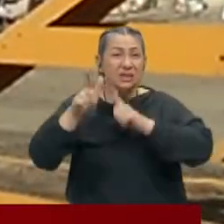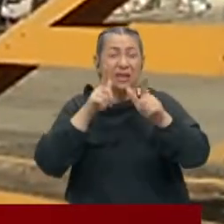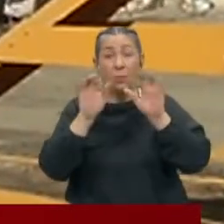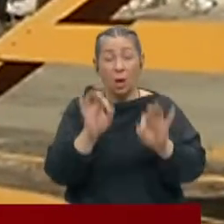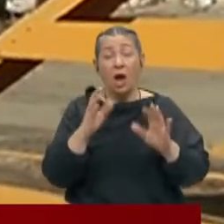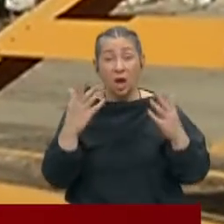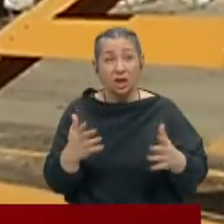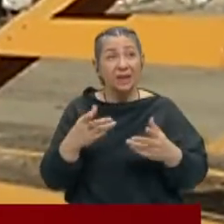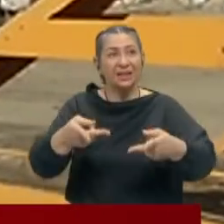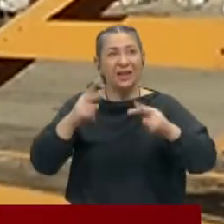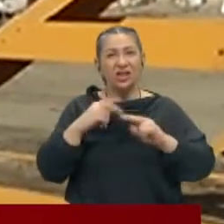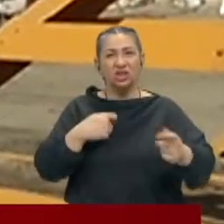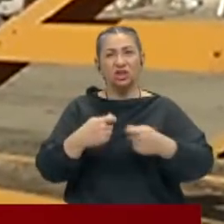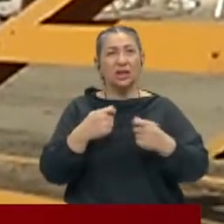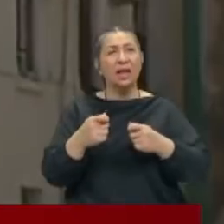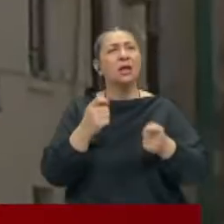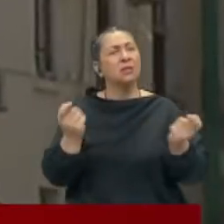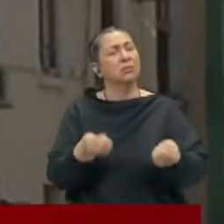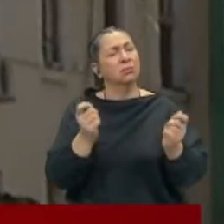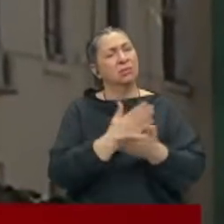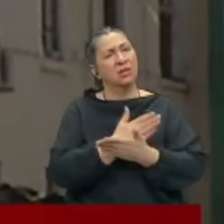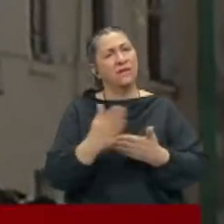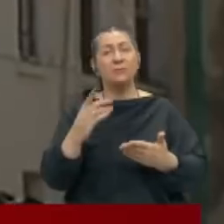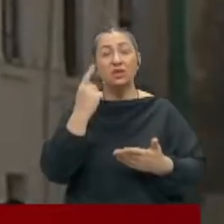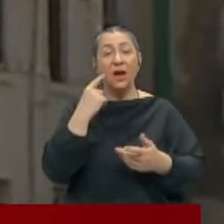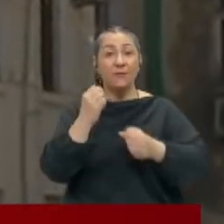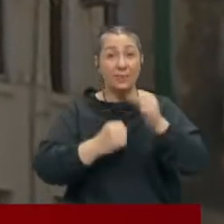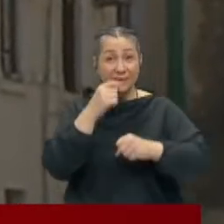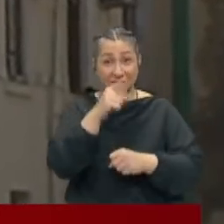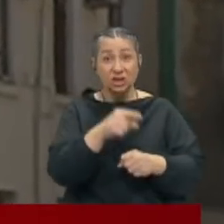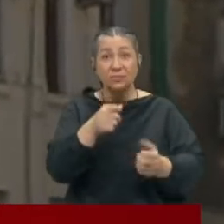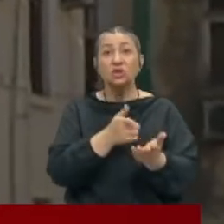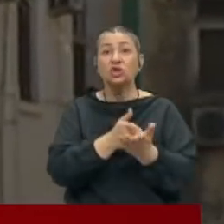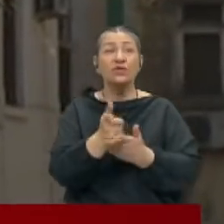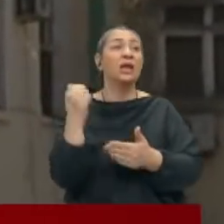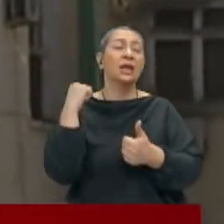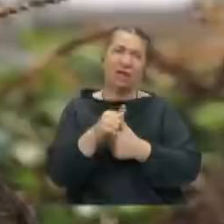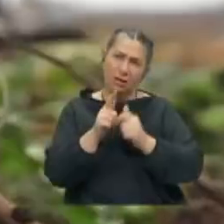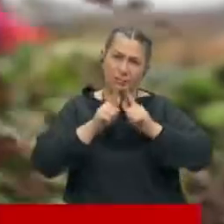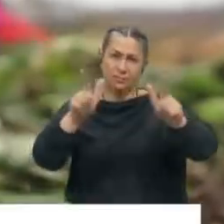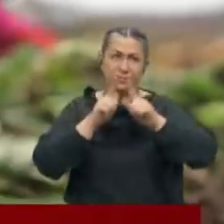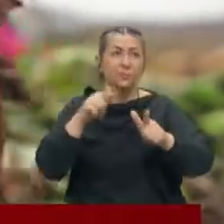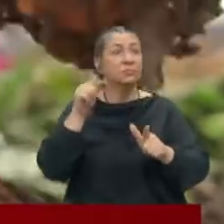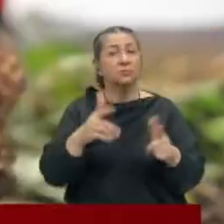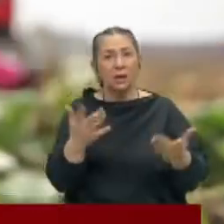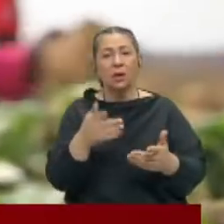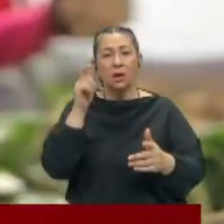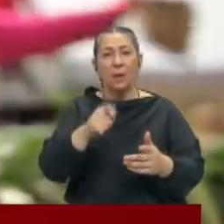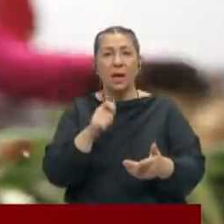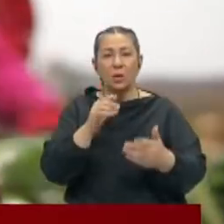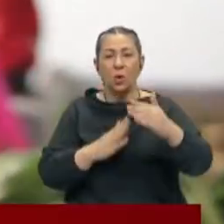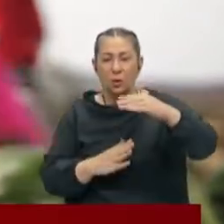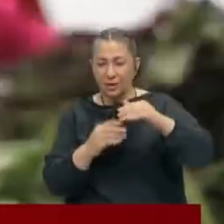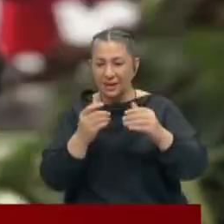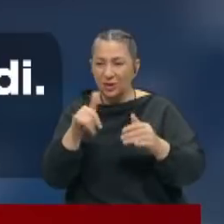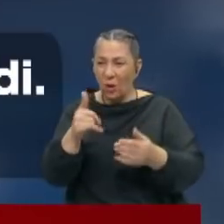böyleydi. Ancak devralan şirket işletmeye devam etti şeker fabrikasını. Şimdi çiftçi yine isyanda. Bu kez uygulanan kota